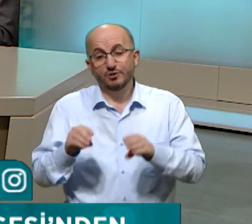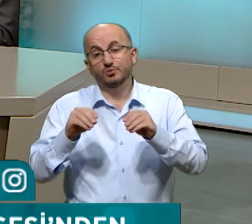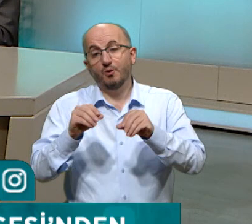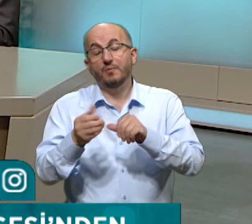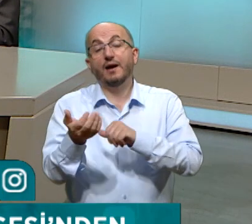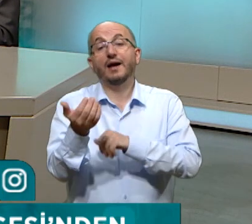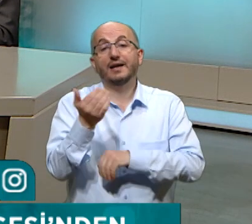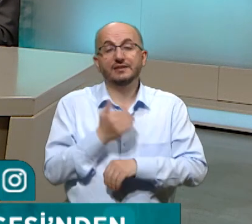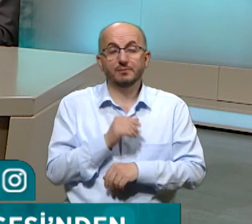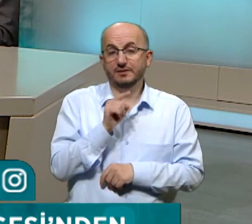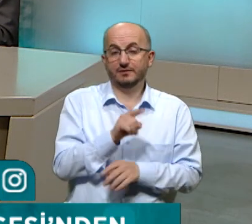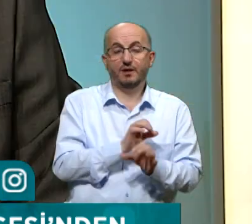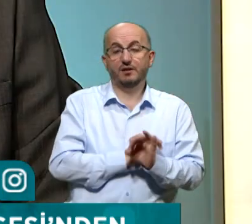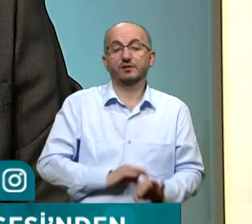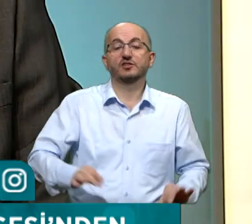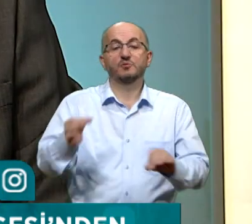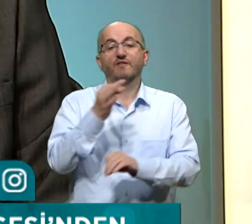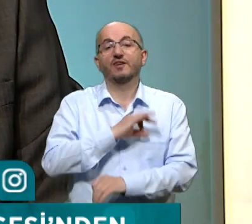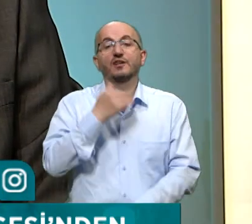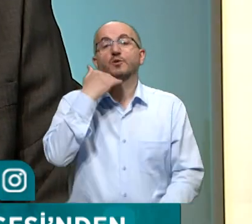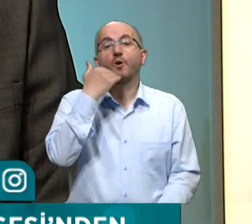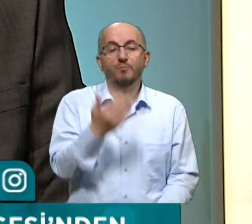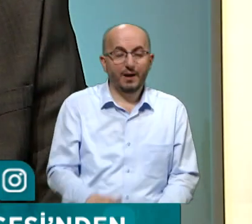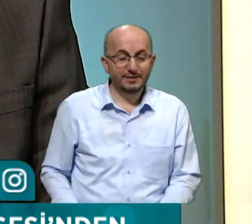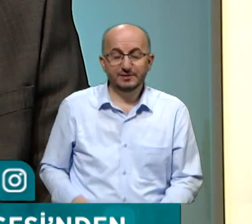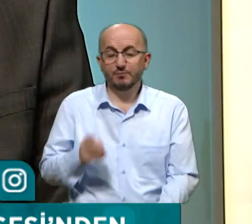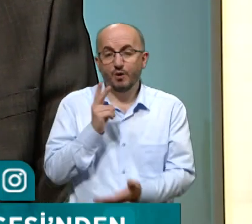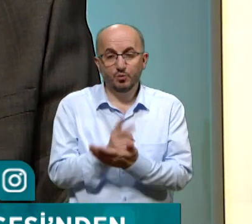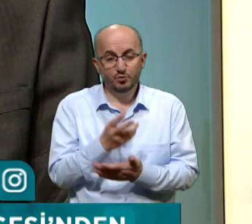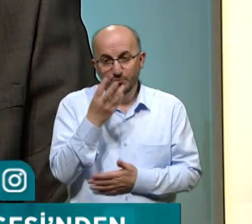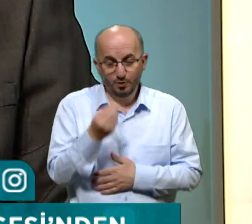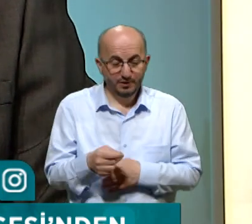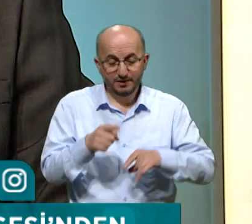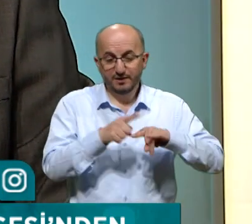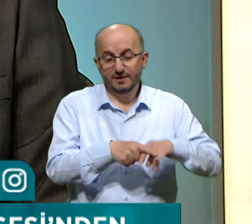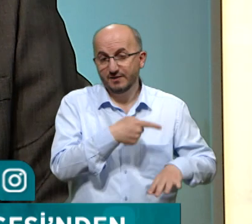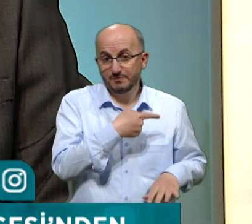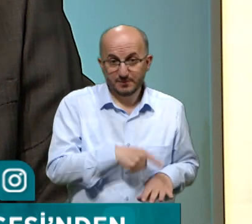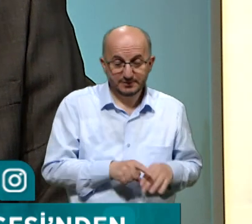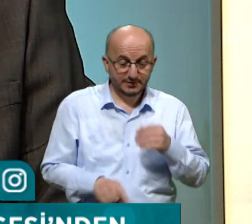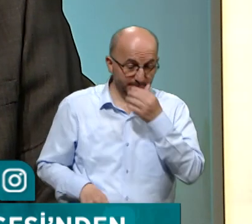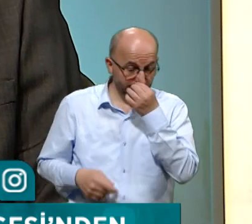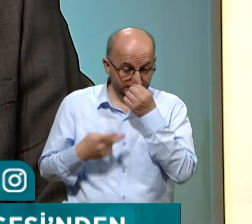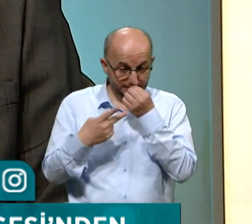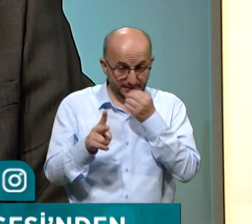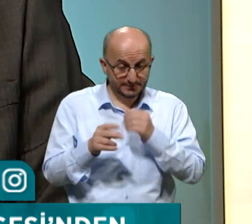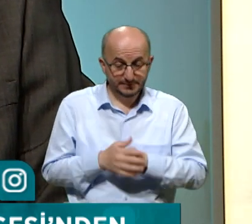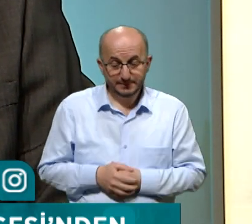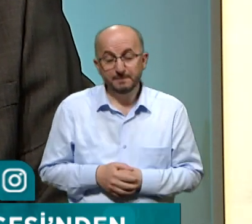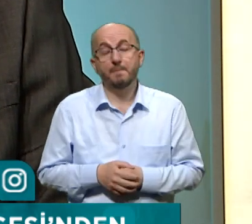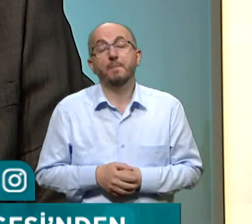getirmenin sana hiçbir faydası olmaz ama hüküm olarak bizim Hanefilerde caizdir